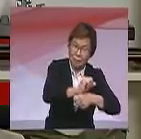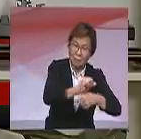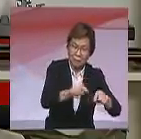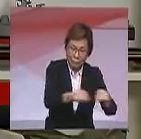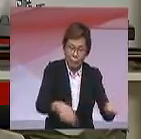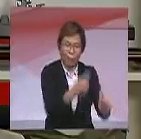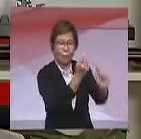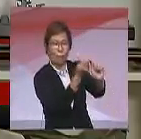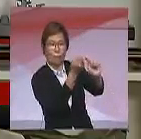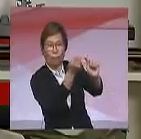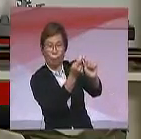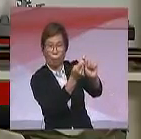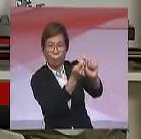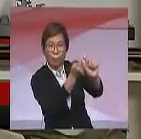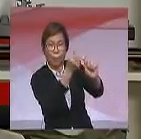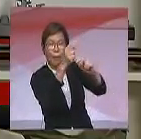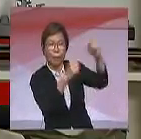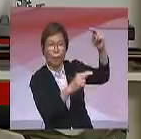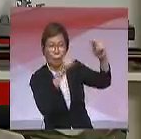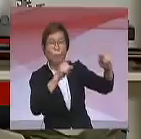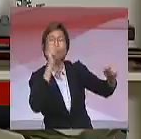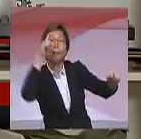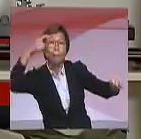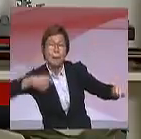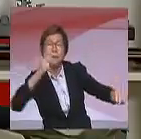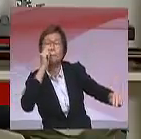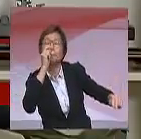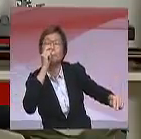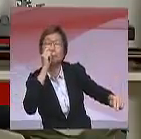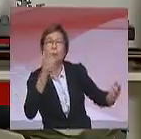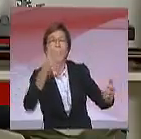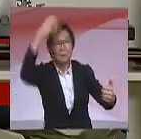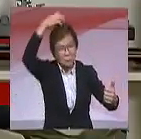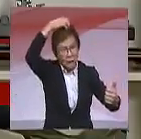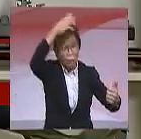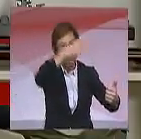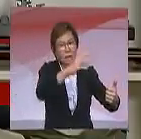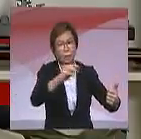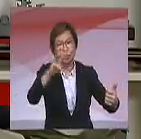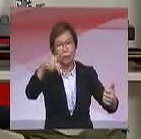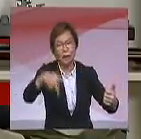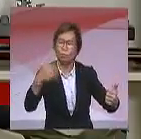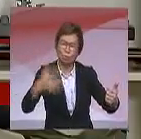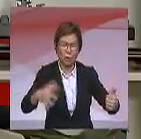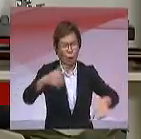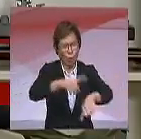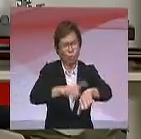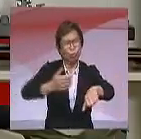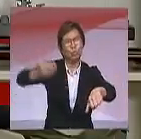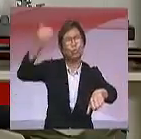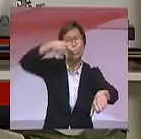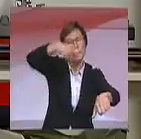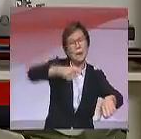tapak binaan warga asing mesti di swab test, iaitu di Selangor dan wilayah. Dah umumkan sewaktu PKP